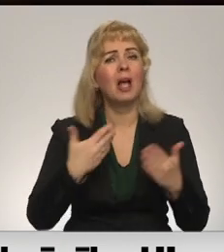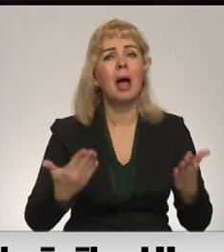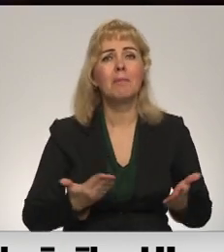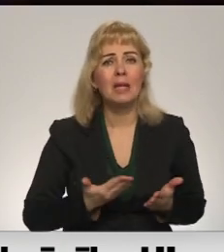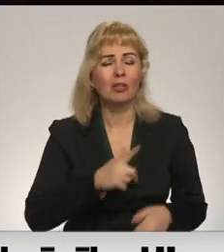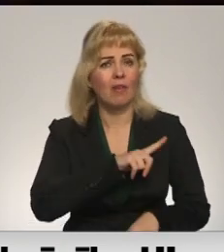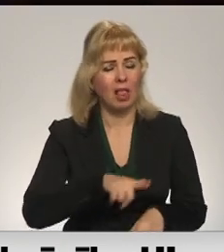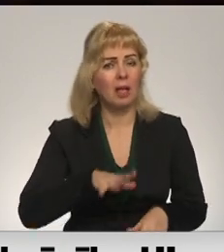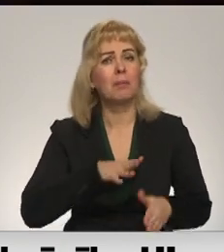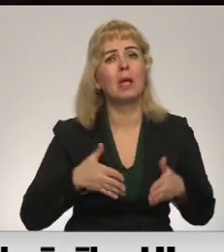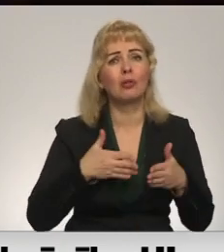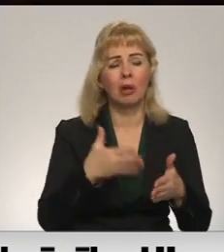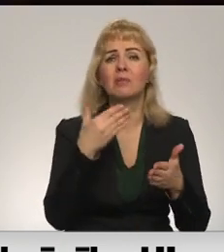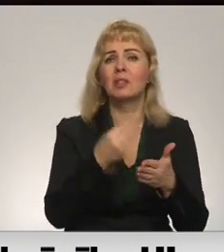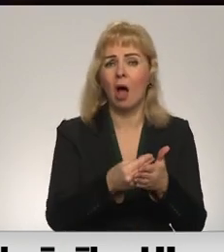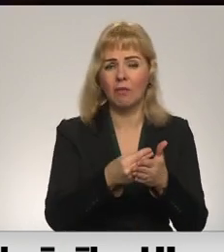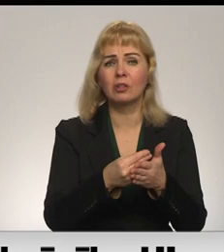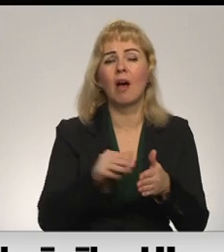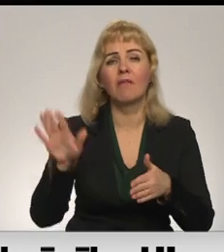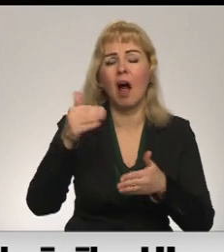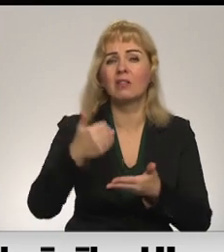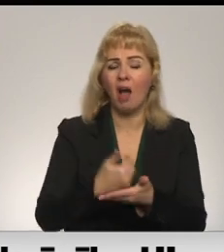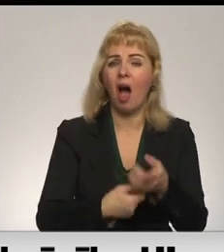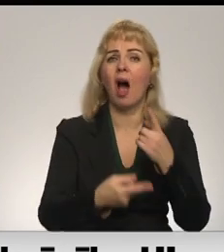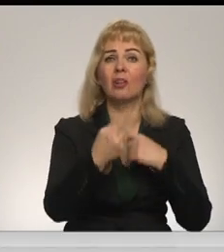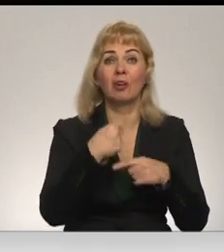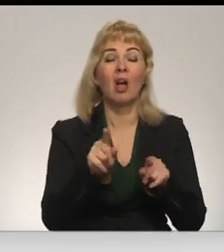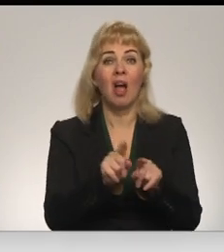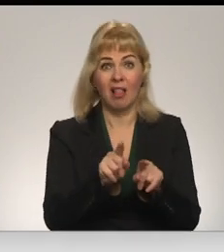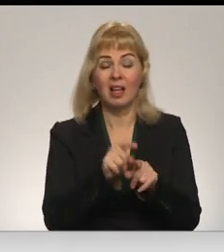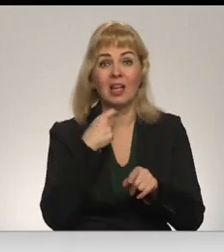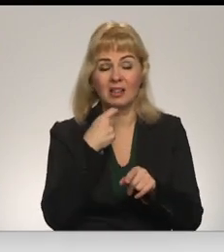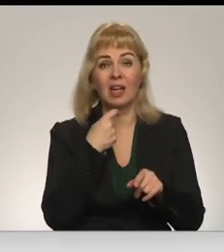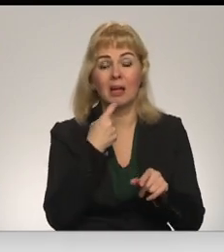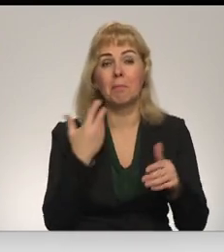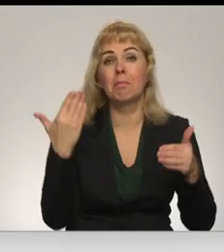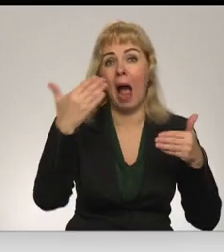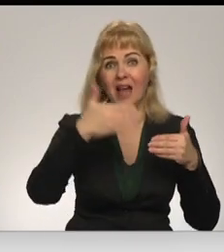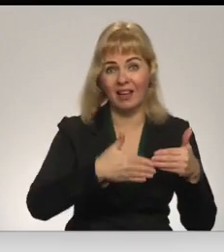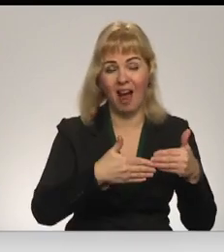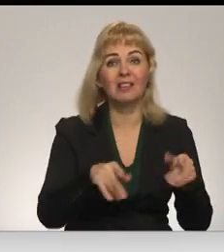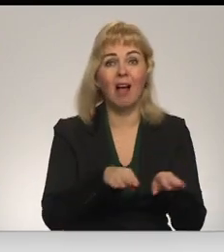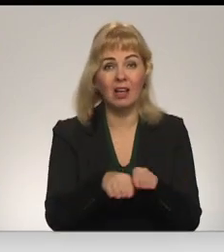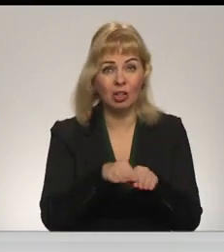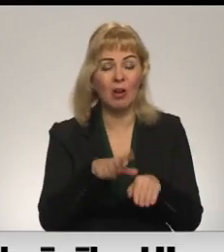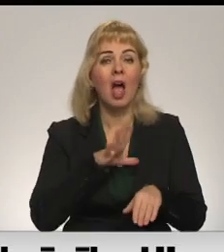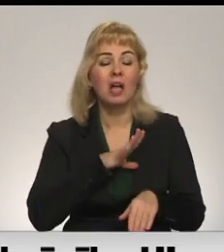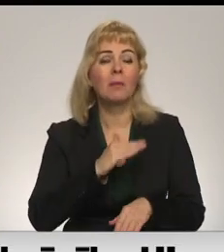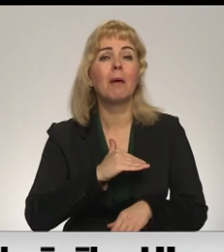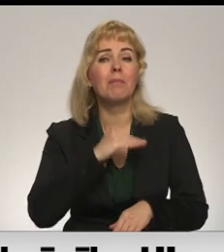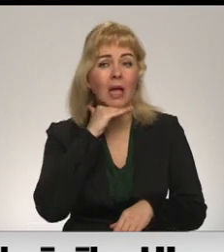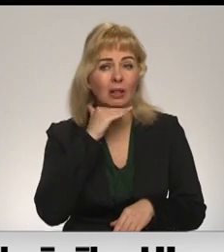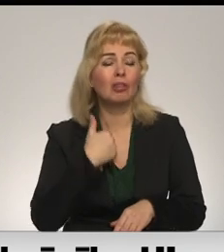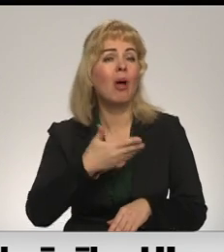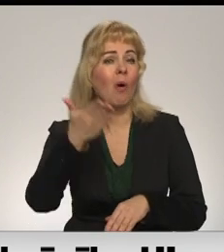kad Latvija bija ceļā uz savas valsts atjaunošanu. Līdzīgi kā barikādēs. Un arī, nu, esmu pietiekoši